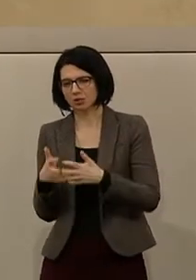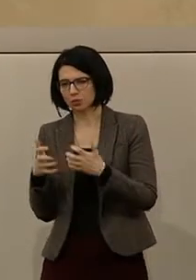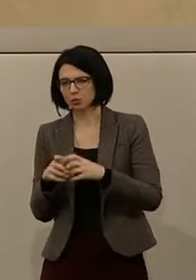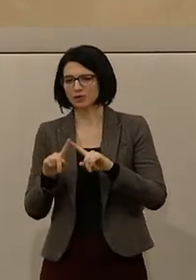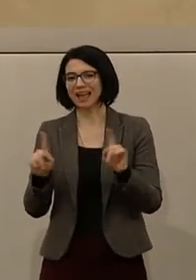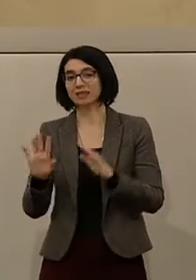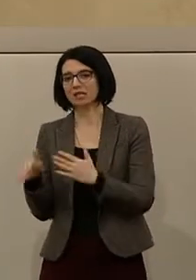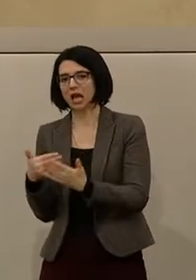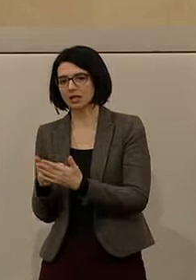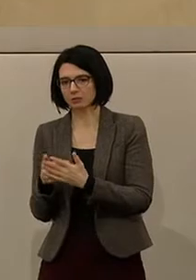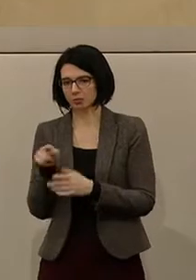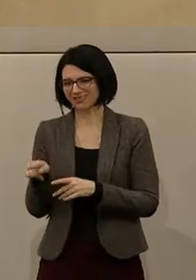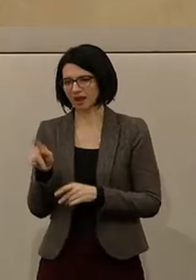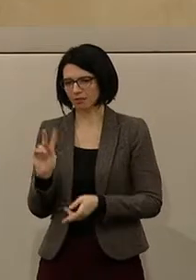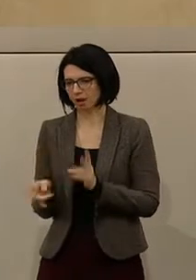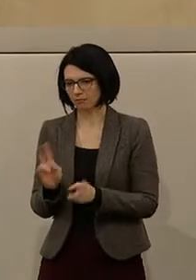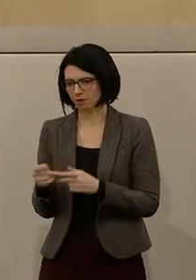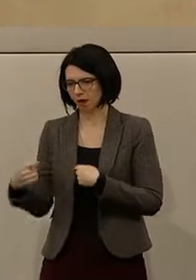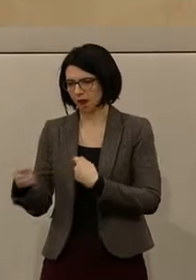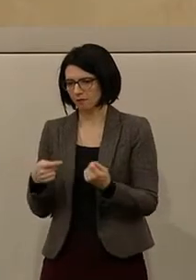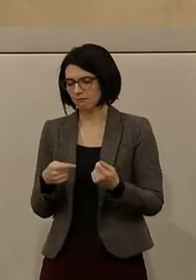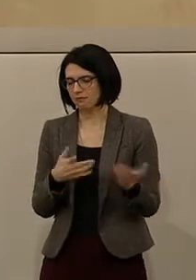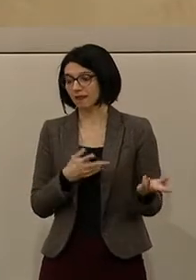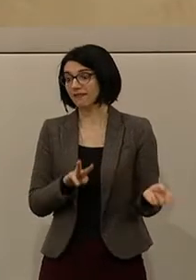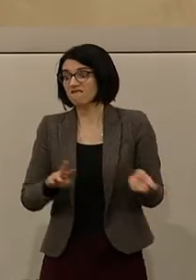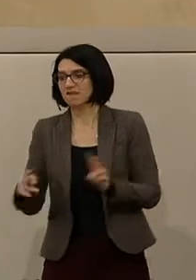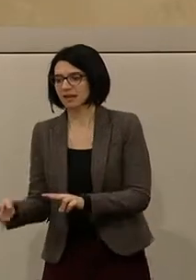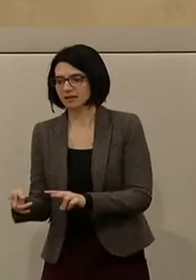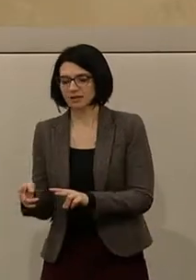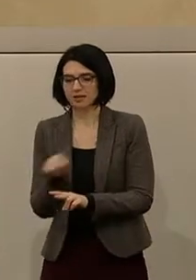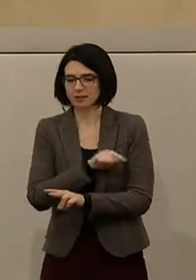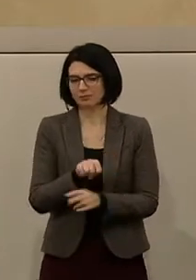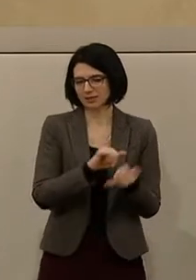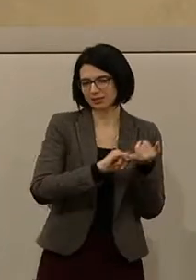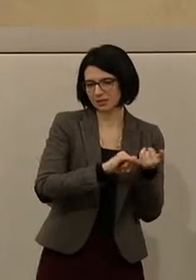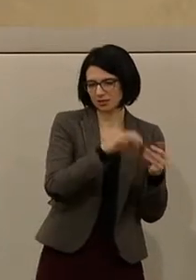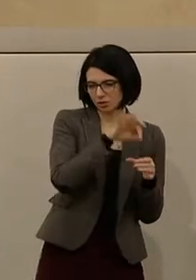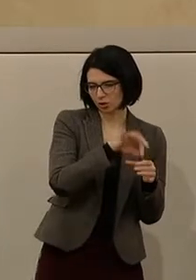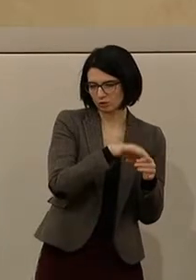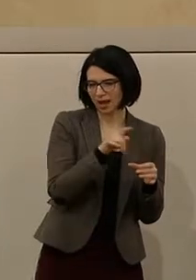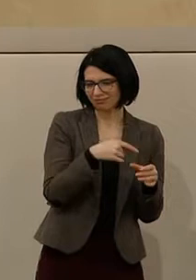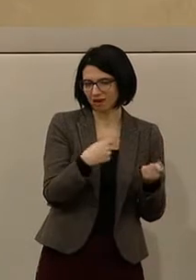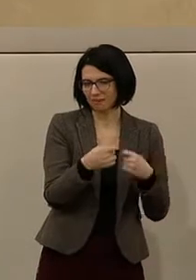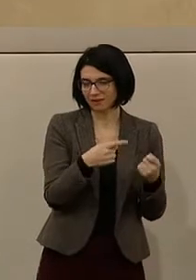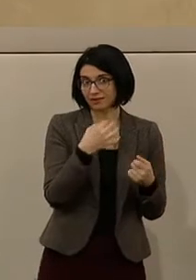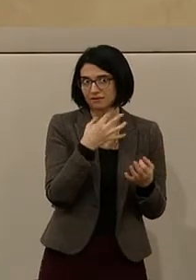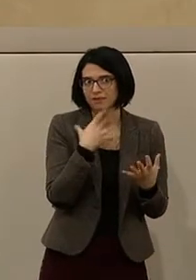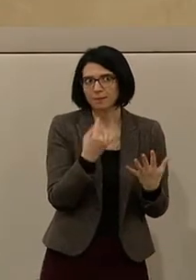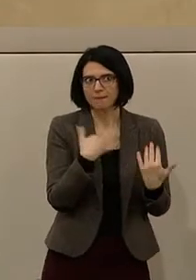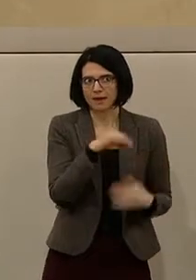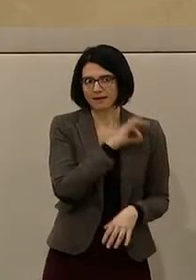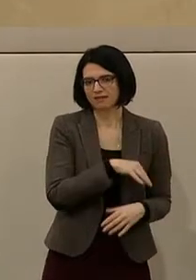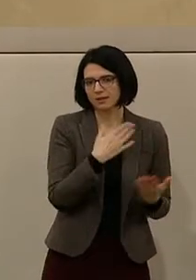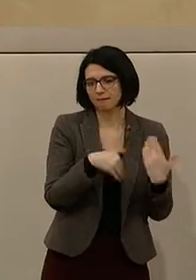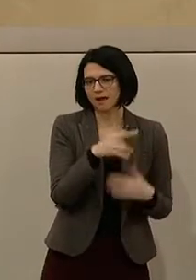am Kapitalmarkt auszuweichen, bis sich der Markt bei den Sparzinsen wieder erholt hat, sodass man eben diese Substanzverluste